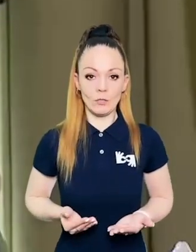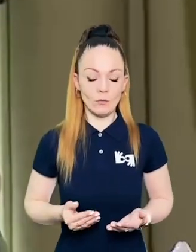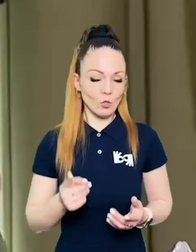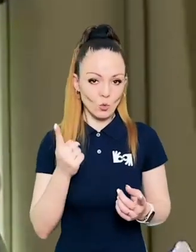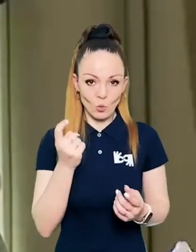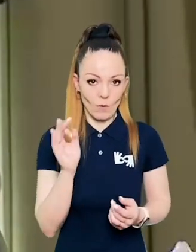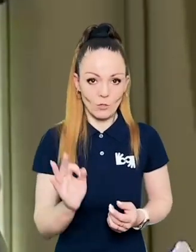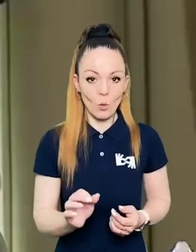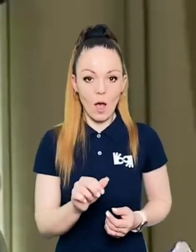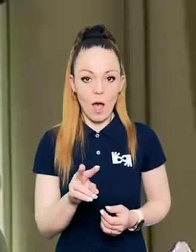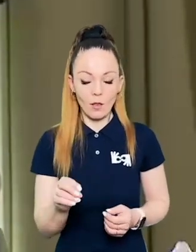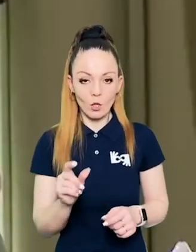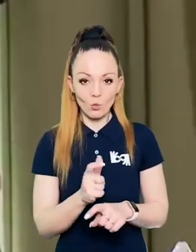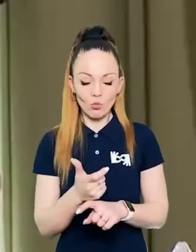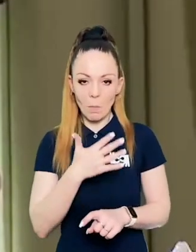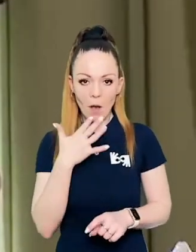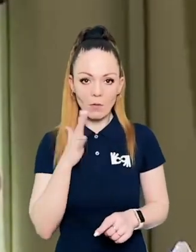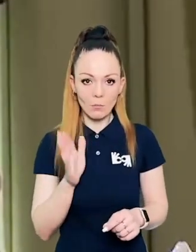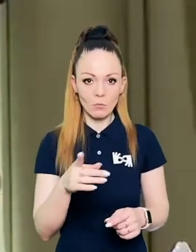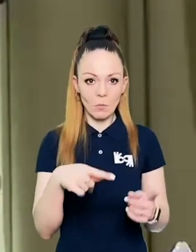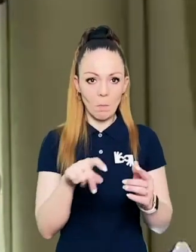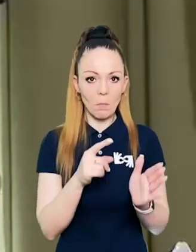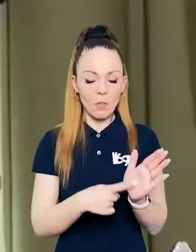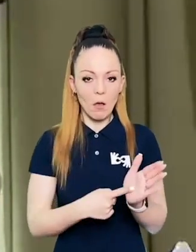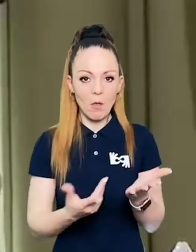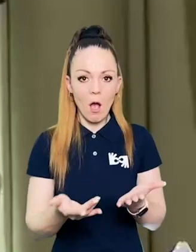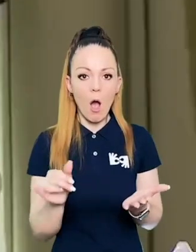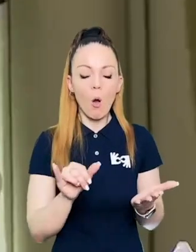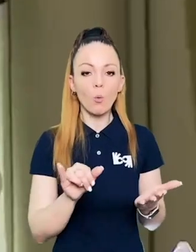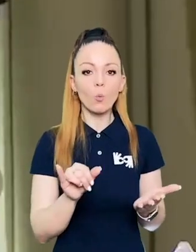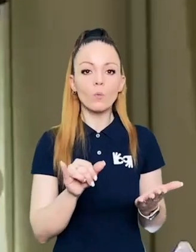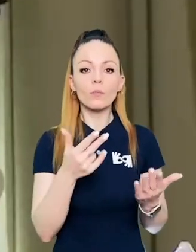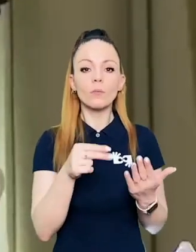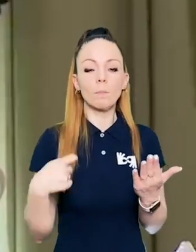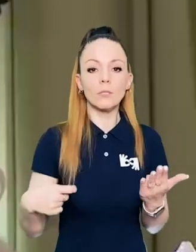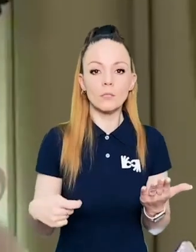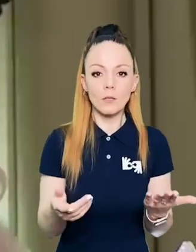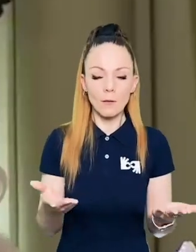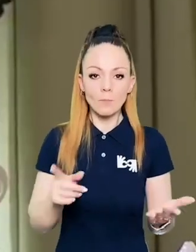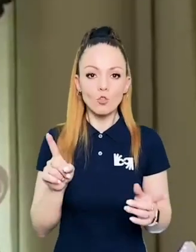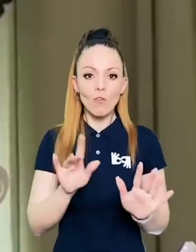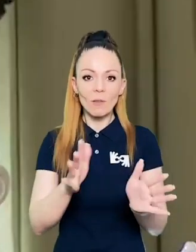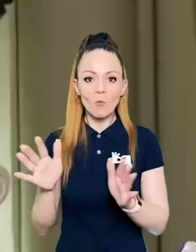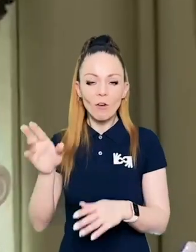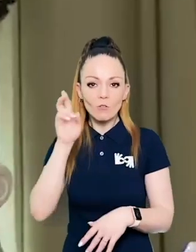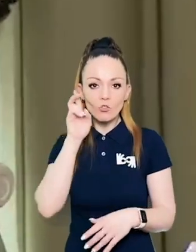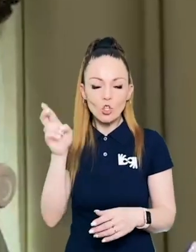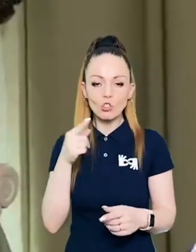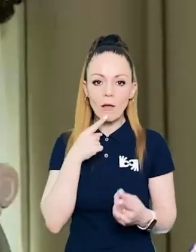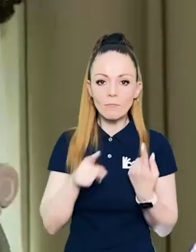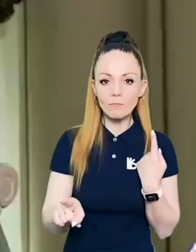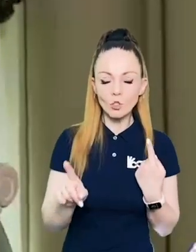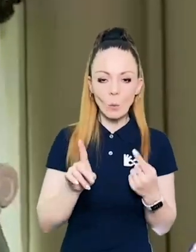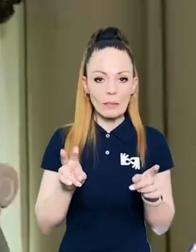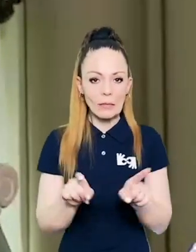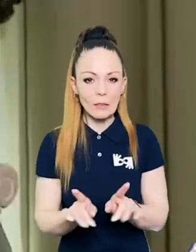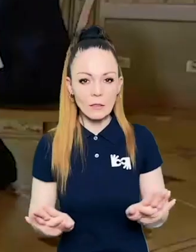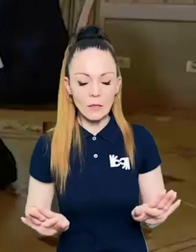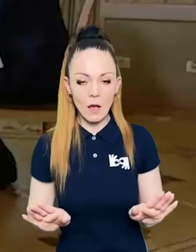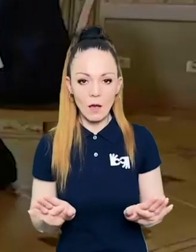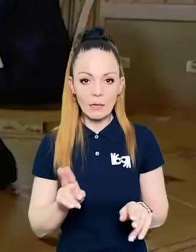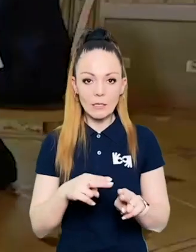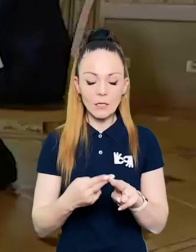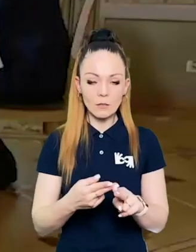100%. Але було б дуже багато питань. А куди дівся президент? Щось відбувається в державі, щось не